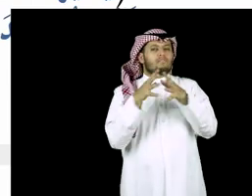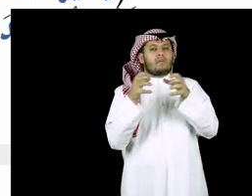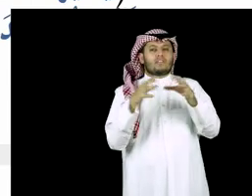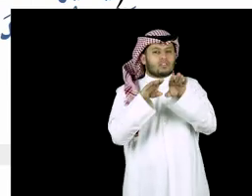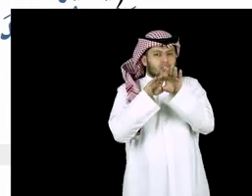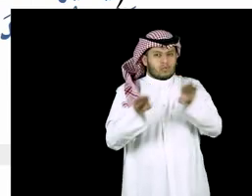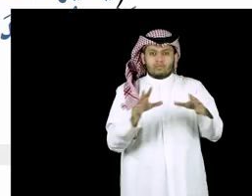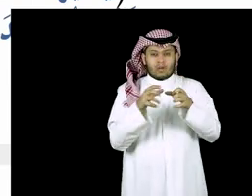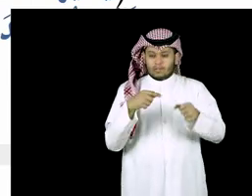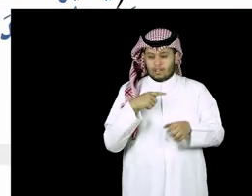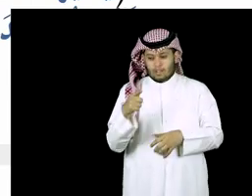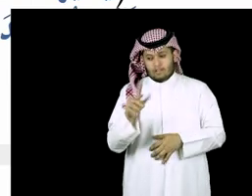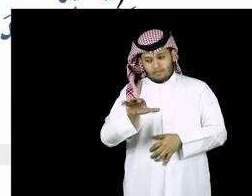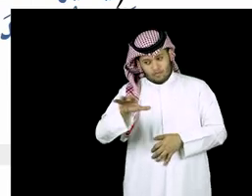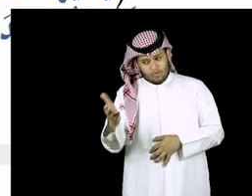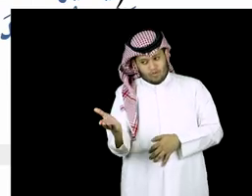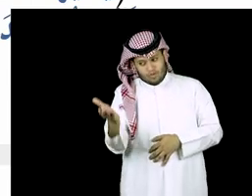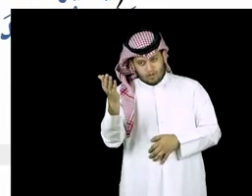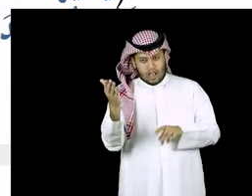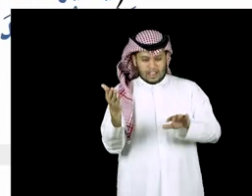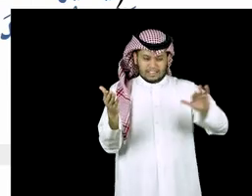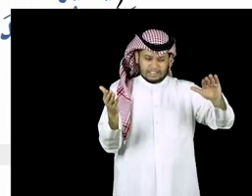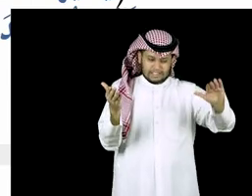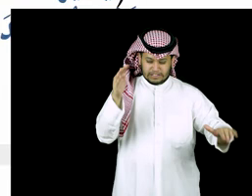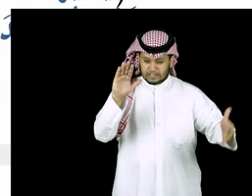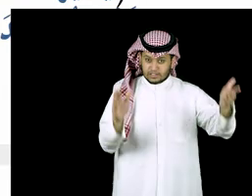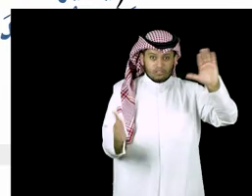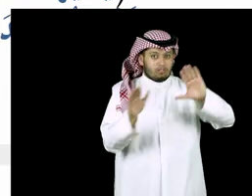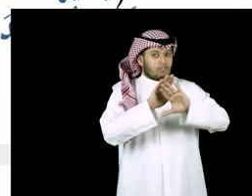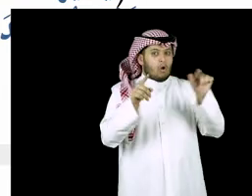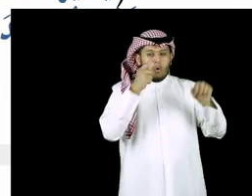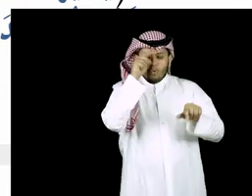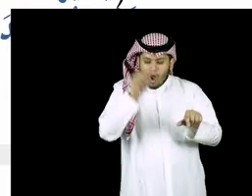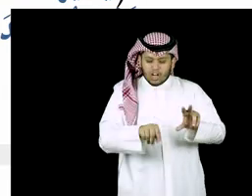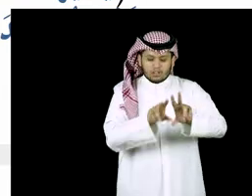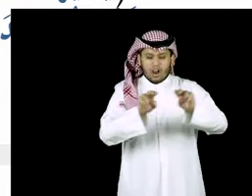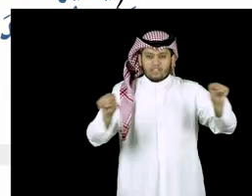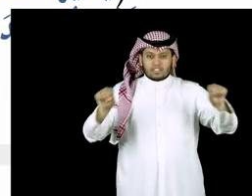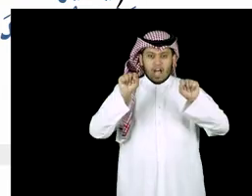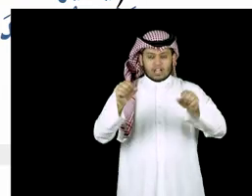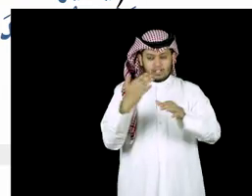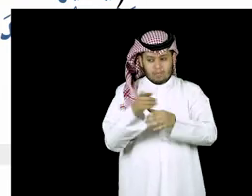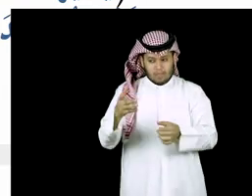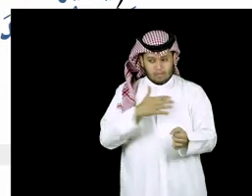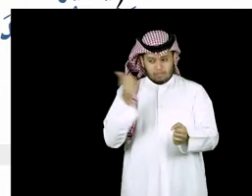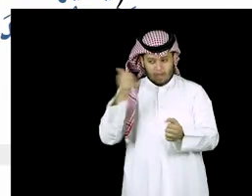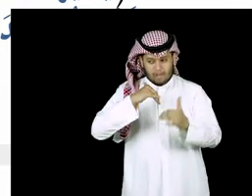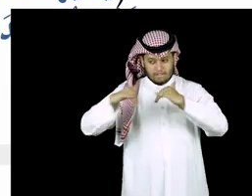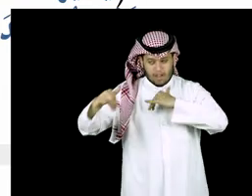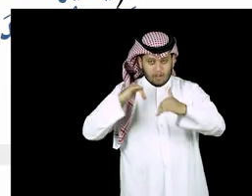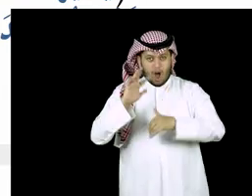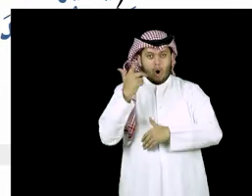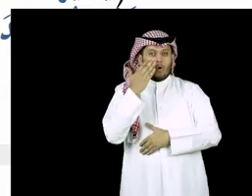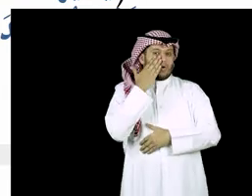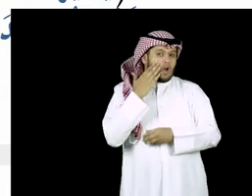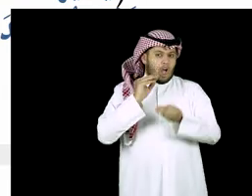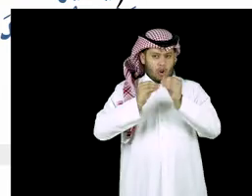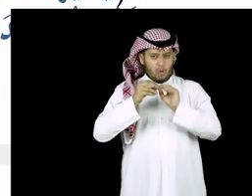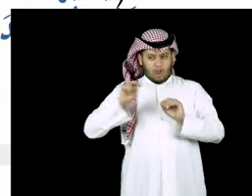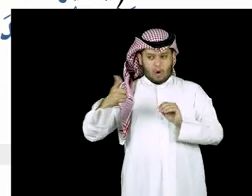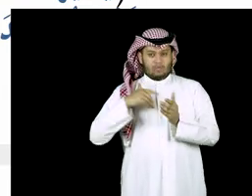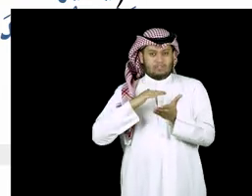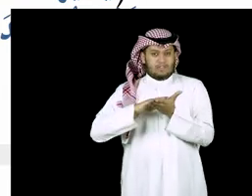عدم التفرقة بين الناس في الواجبات والحقوق على أساس عرقي أو قبلي أو